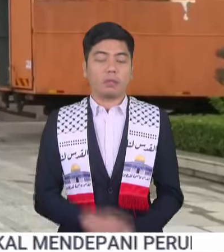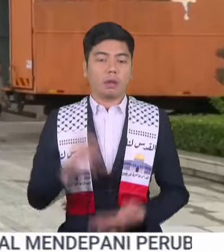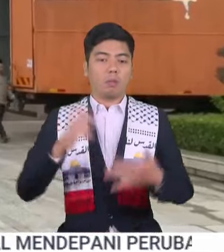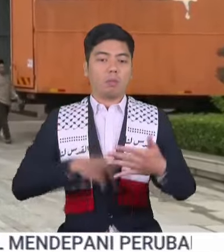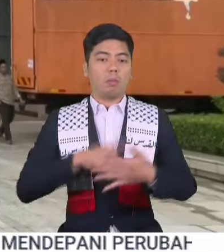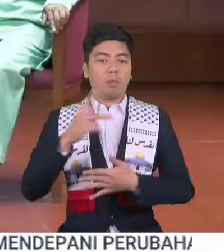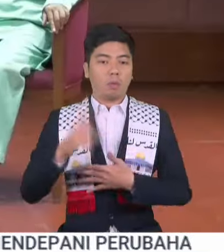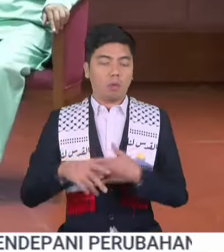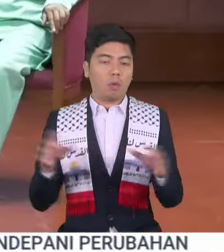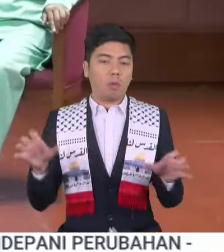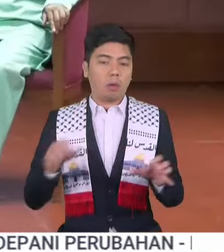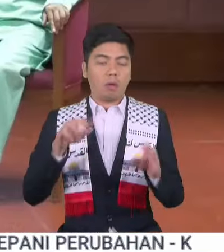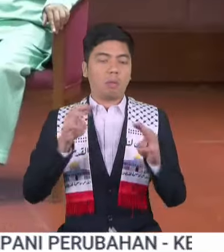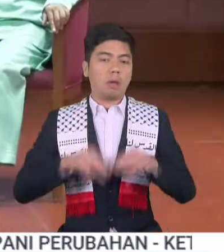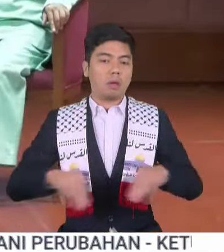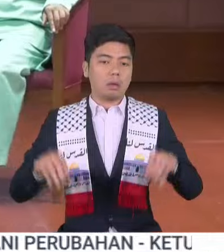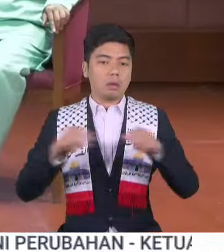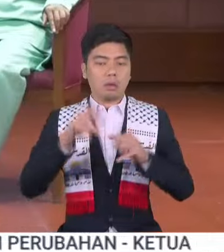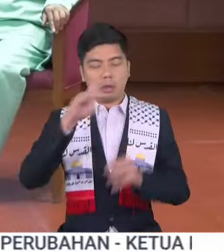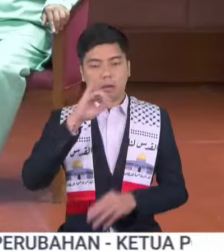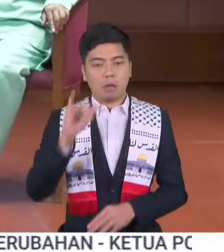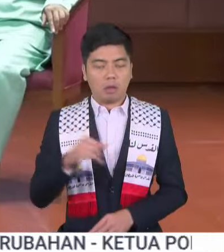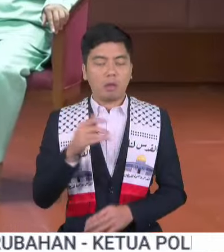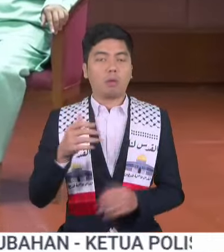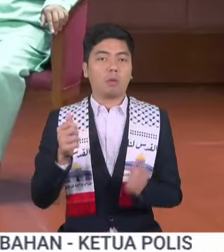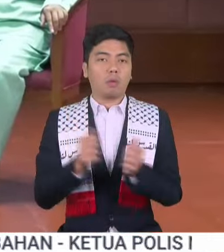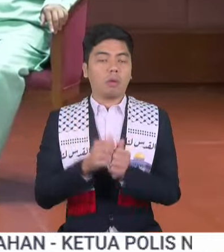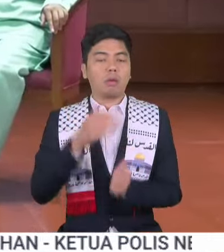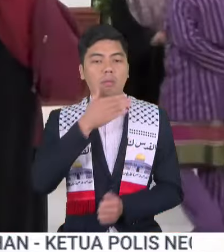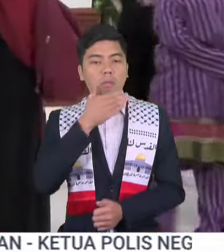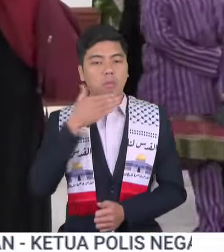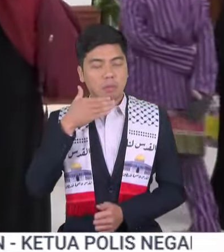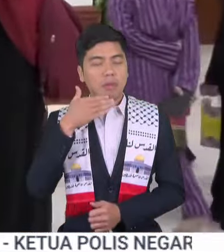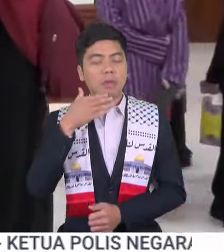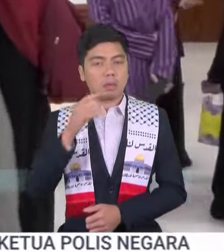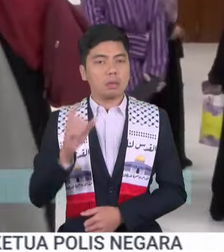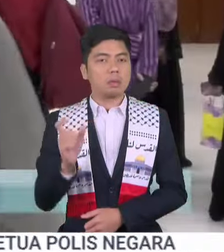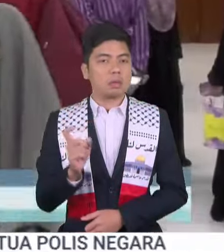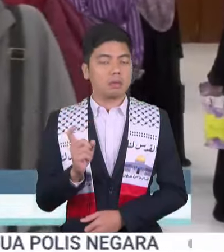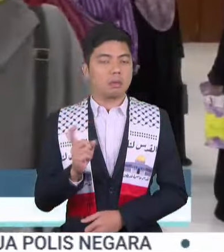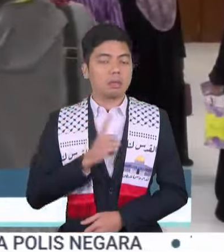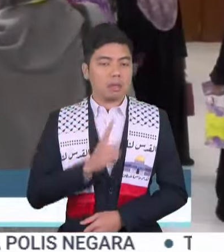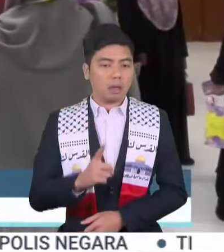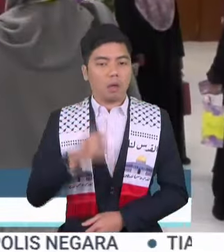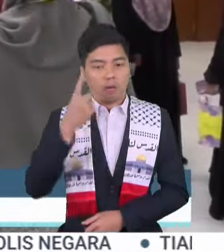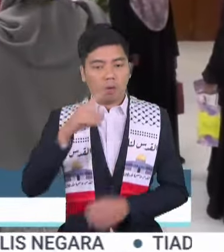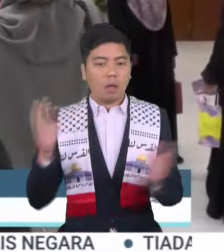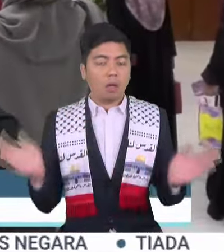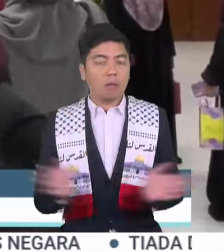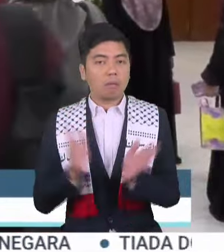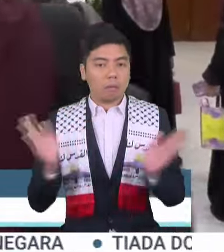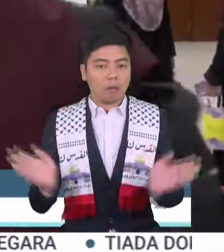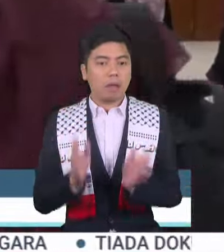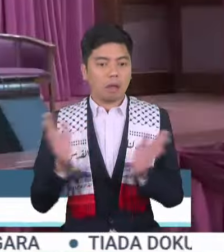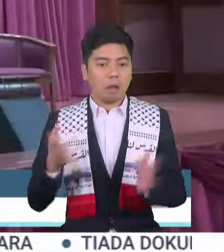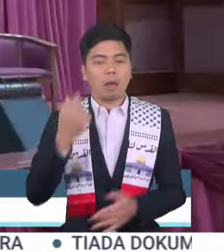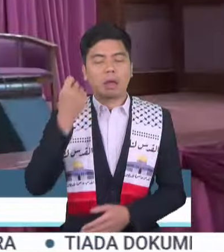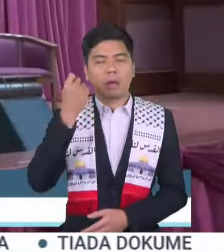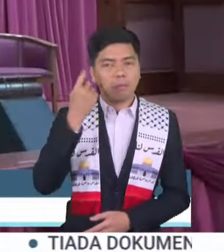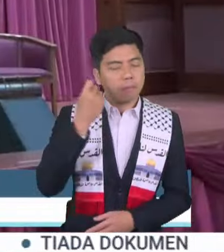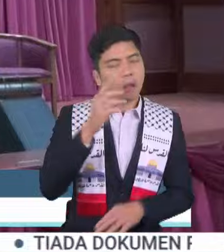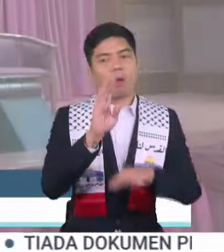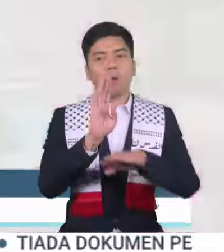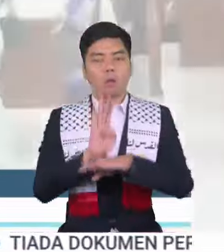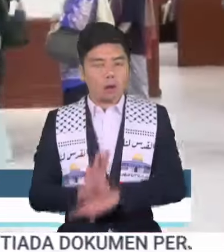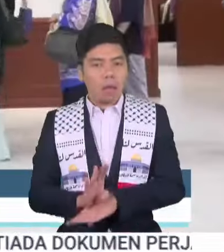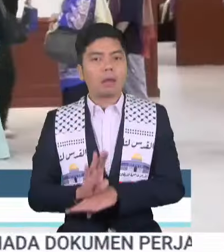Program anjuran Masjid Putra bersama Angkatan Belia Islam Malaysia ABIM itu juga bagi memupuk perasaan muhibah untuk saling mengenali budaya